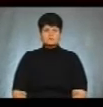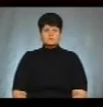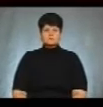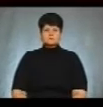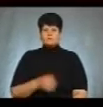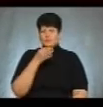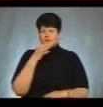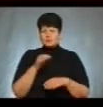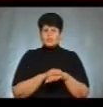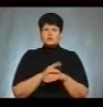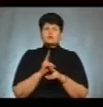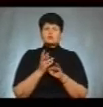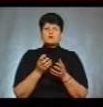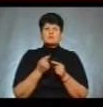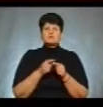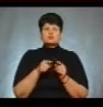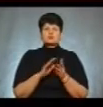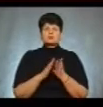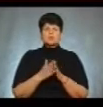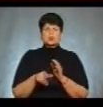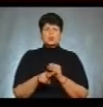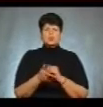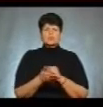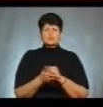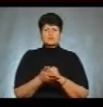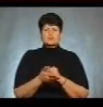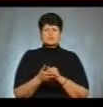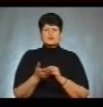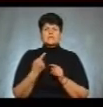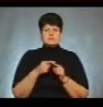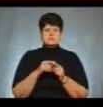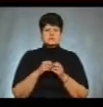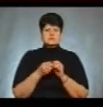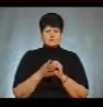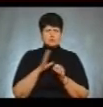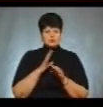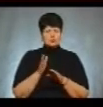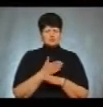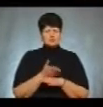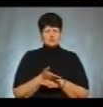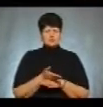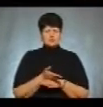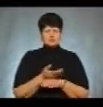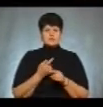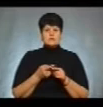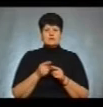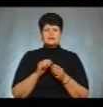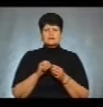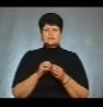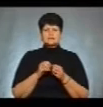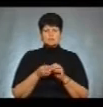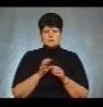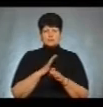Скажіть, будь ласка, хто приймав в такому стані дороги і, власне, ці недоліки, чи вони були усунені? Значить, недоліки були усунуті,